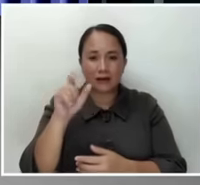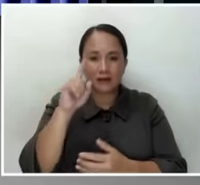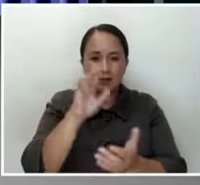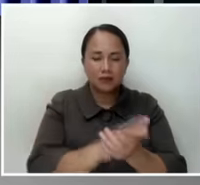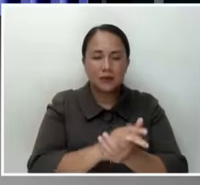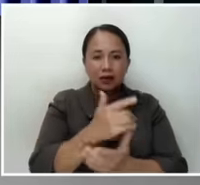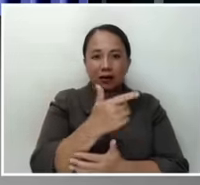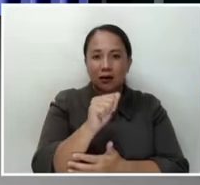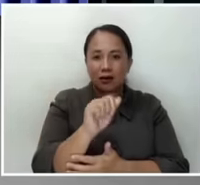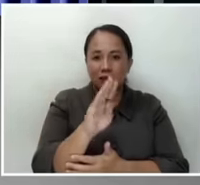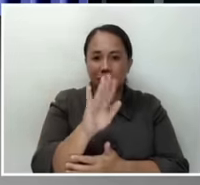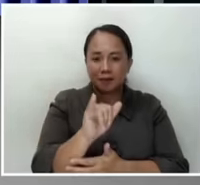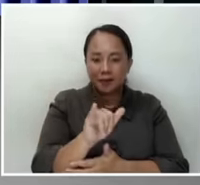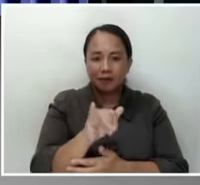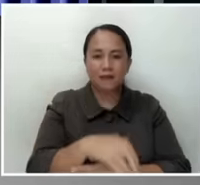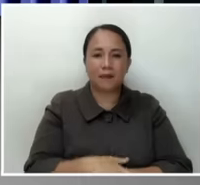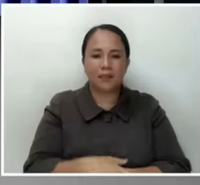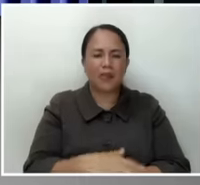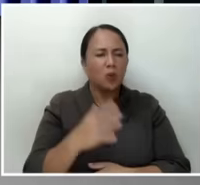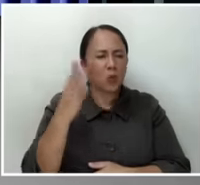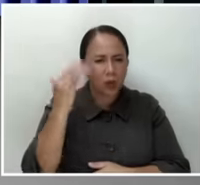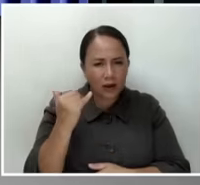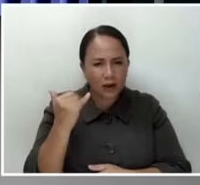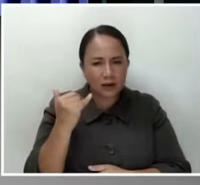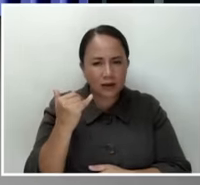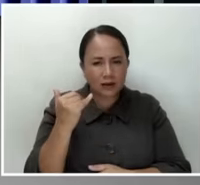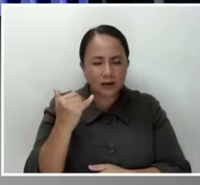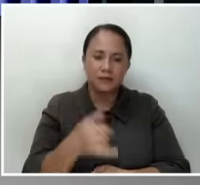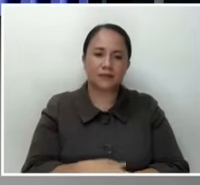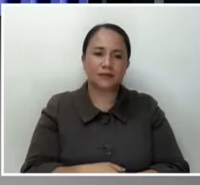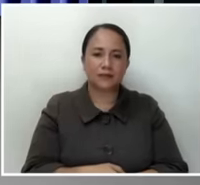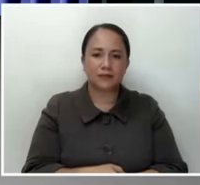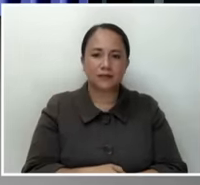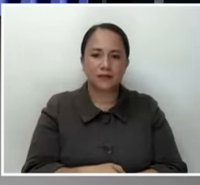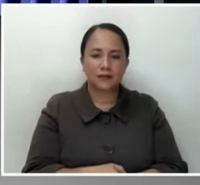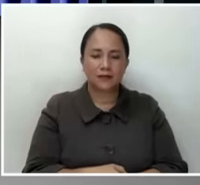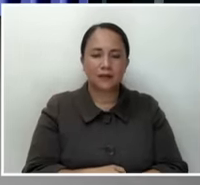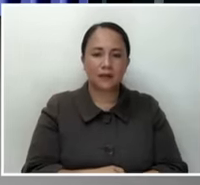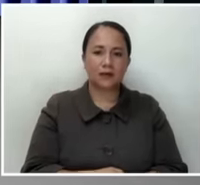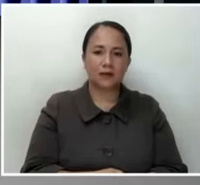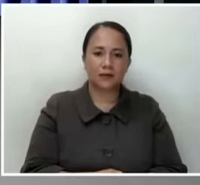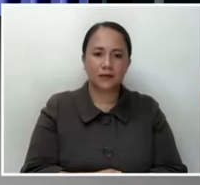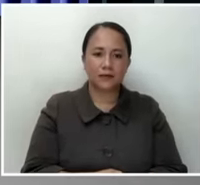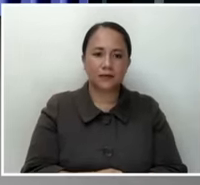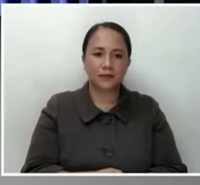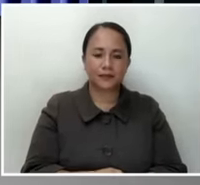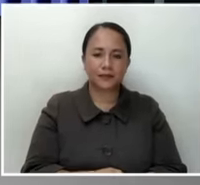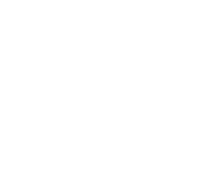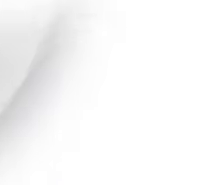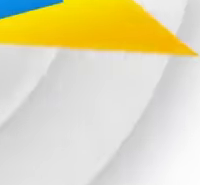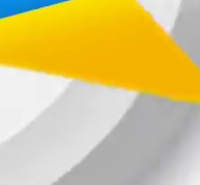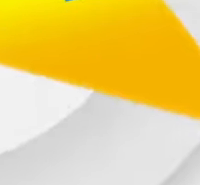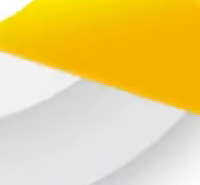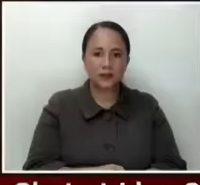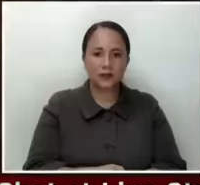Gabby Concepcion. Ano kaya ang dahilan nito? Alamin sa pagpapatrol ni Ganiel Krishnan.